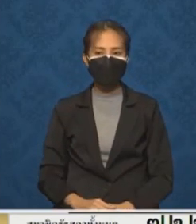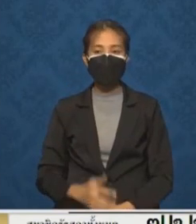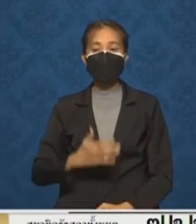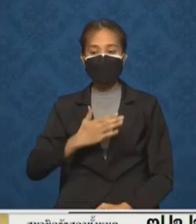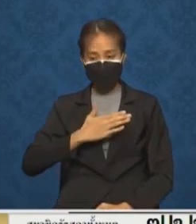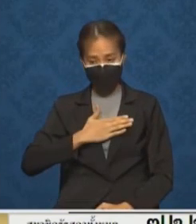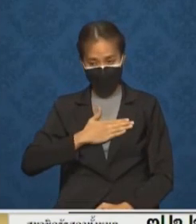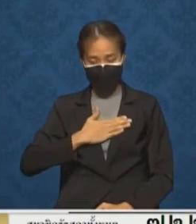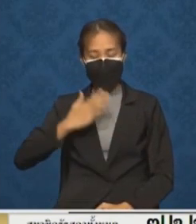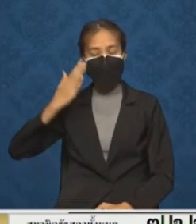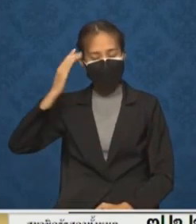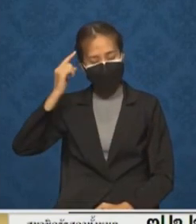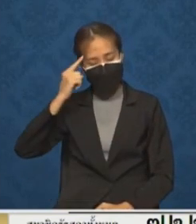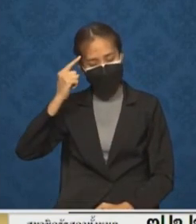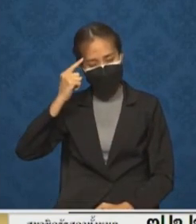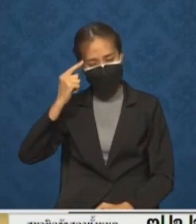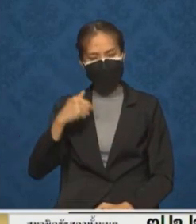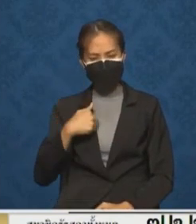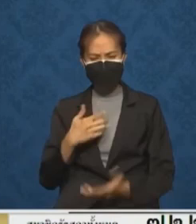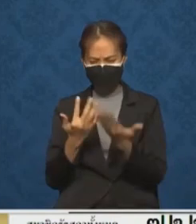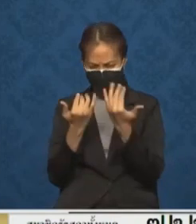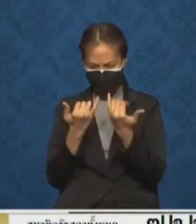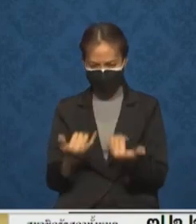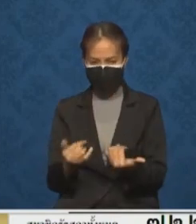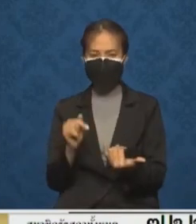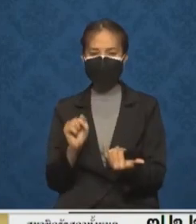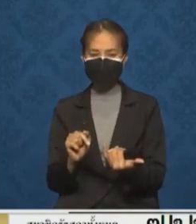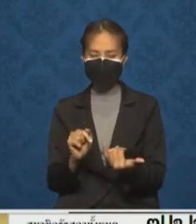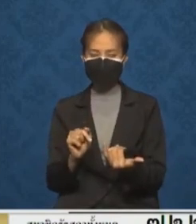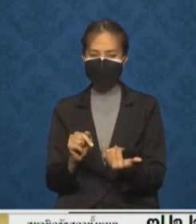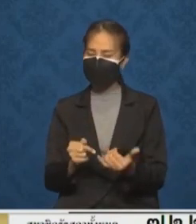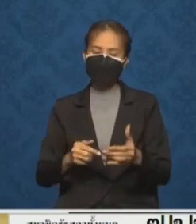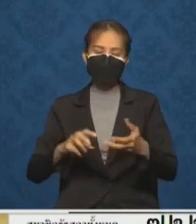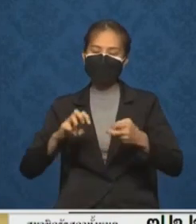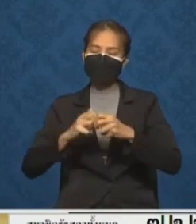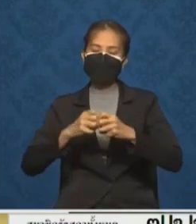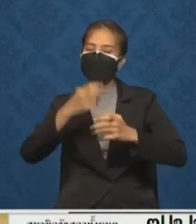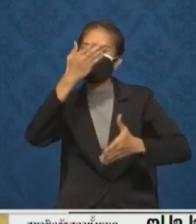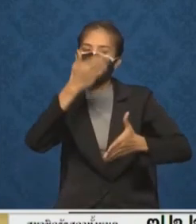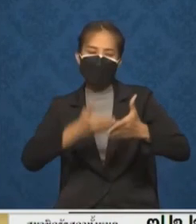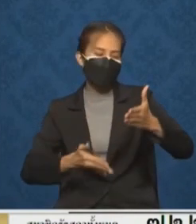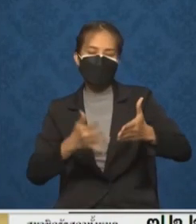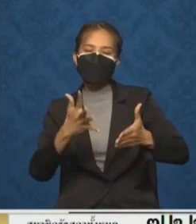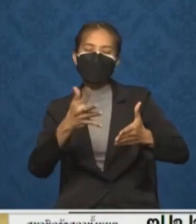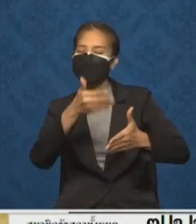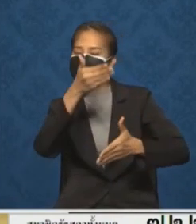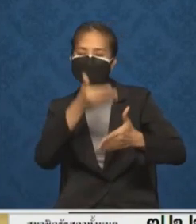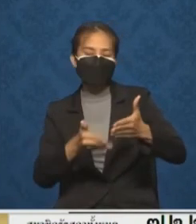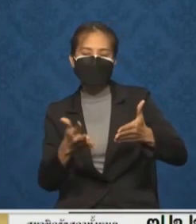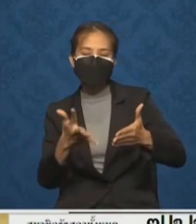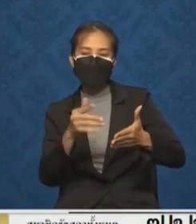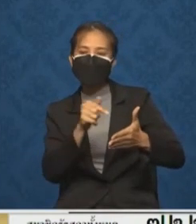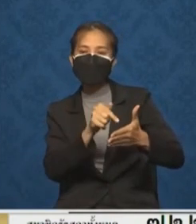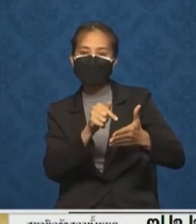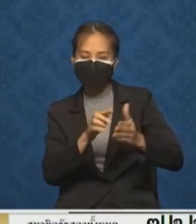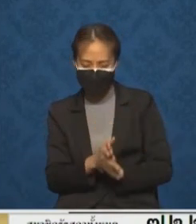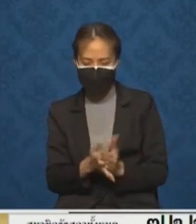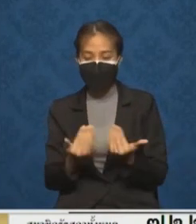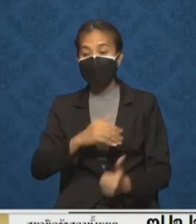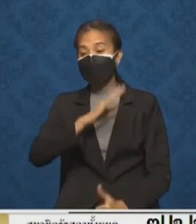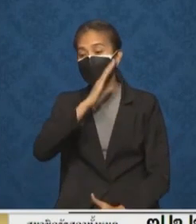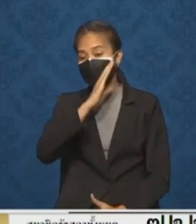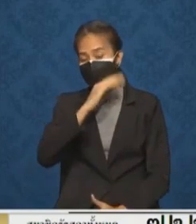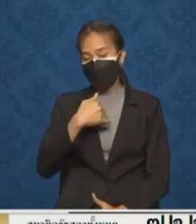ผมคิดว่าบทบัญญัติดังกล่าวนี้ก็คงไม่ใช่อุปสรรคที่จะขัดขวางมิให้การกำหนดหมายเล